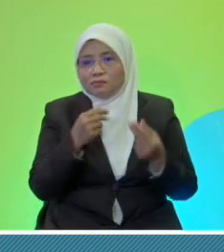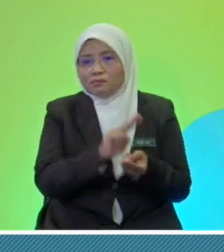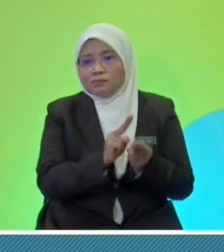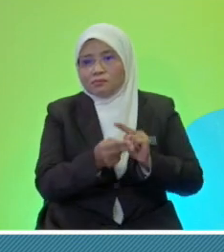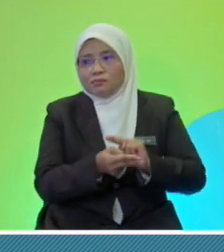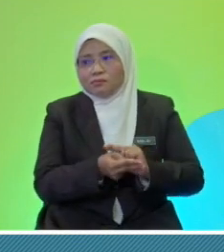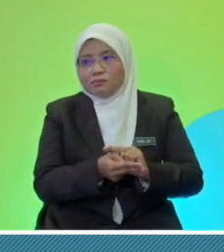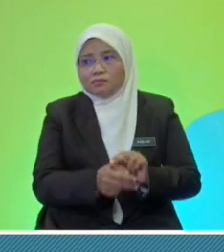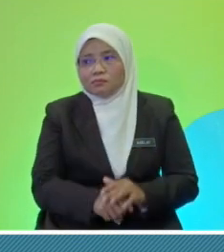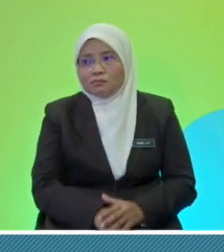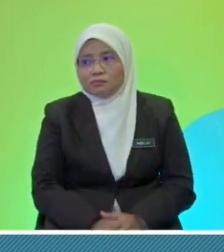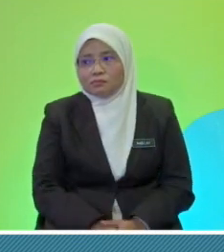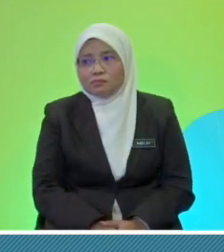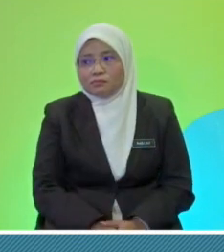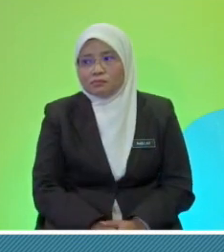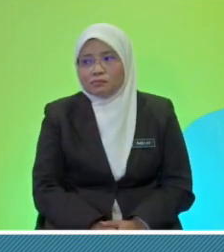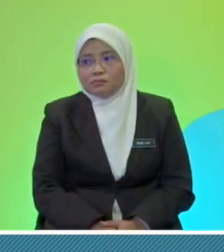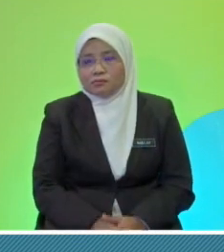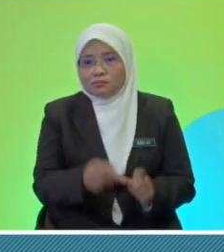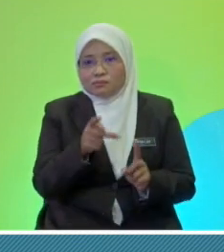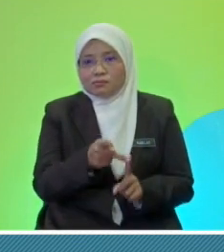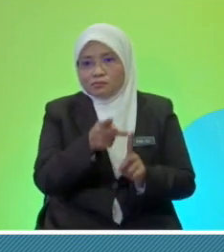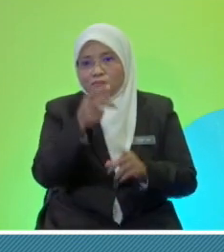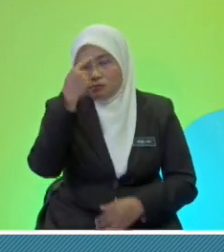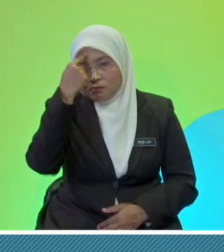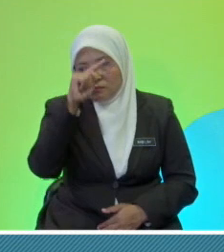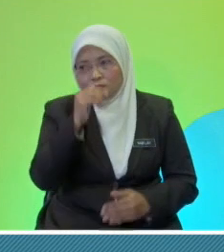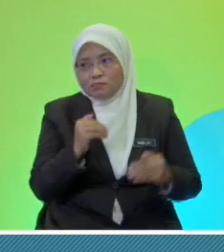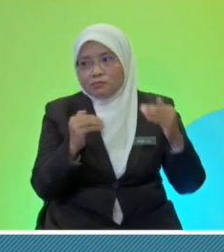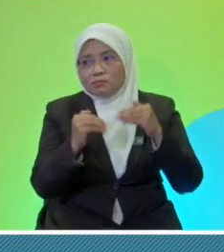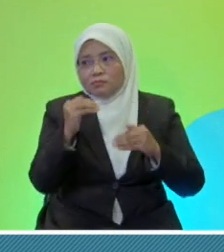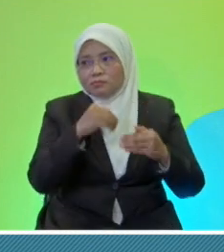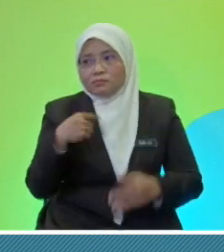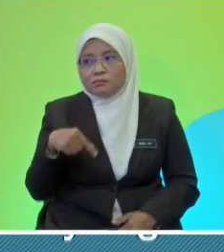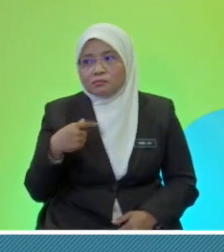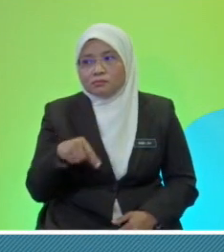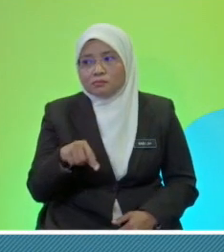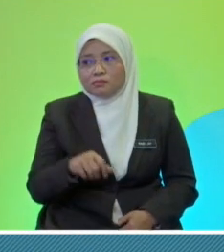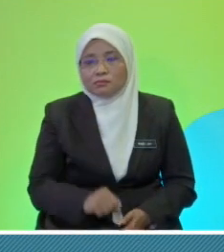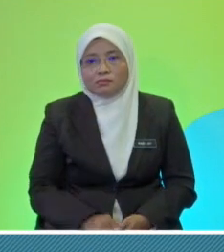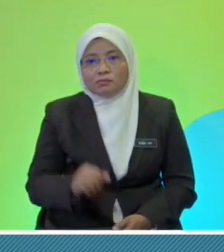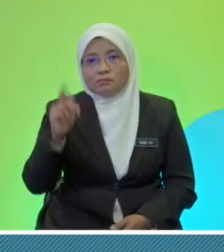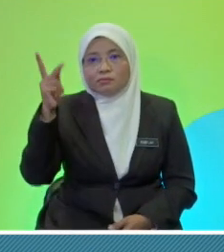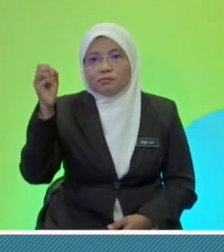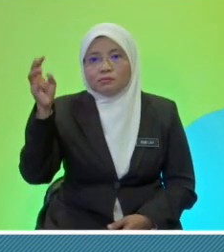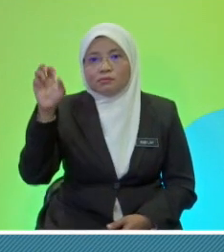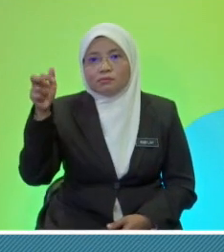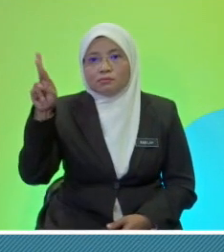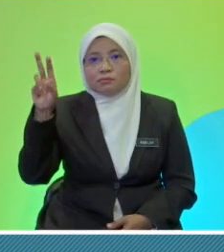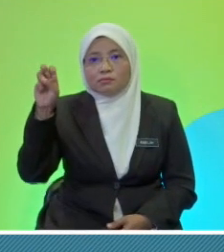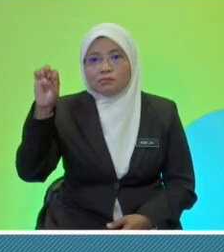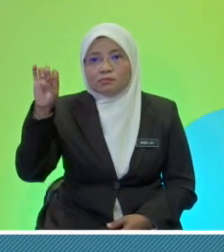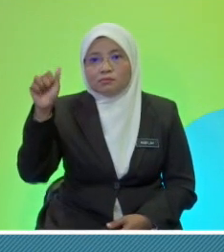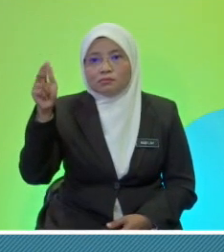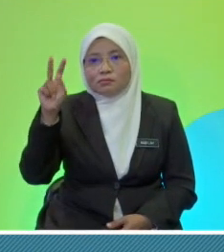yang diperlukan untuk meningkatkan quality komersial kita tahu bahwa quality connection ini adalah penting eee apabila